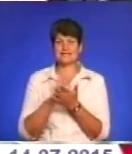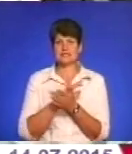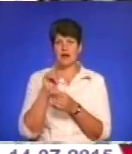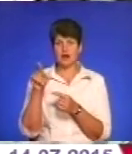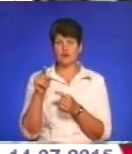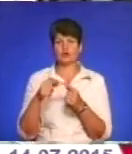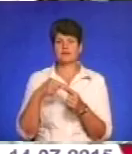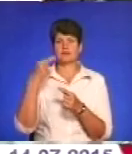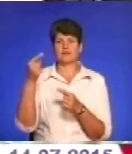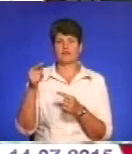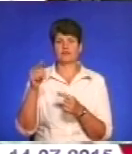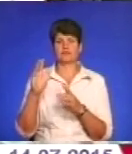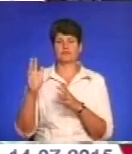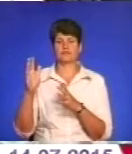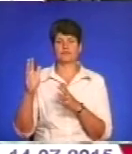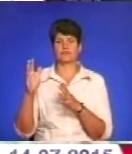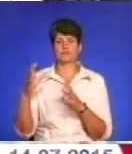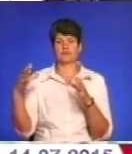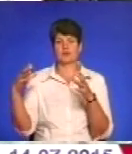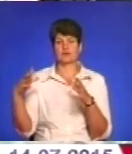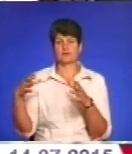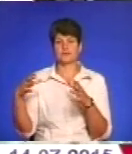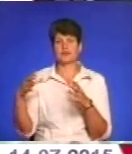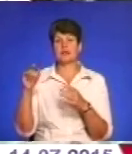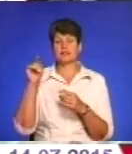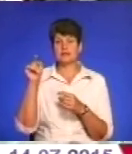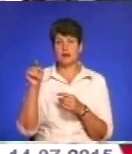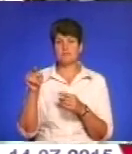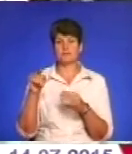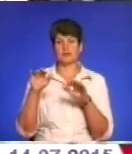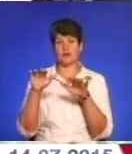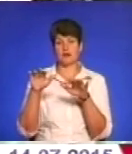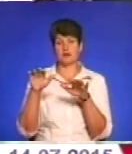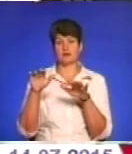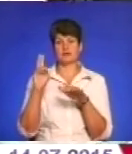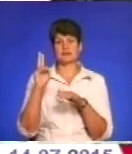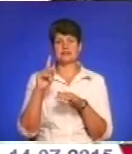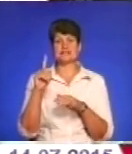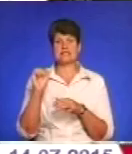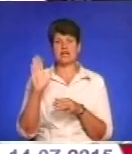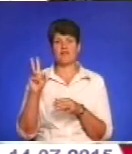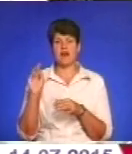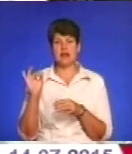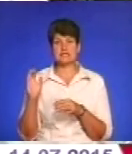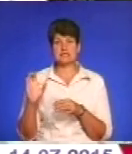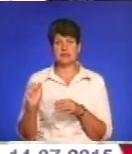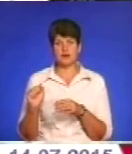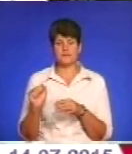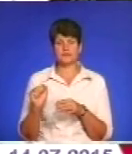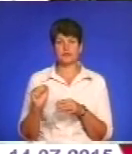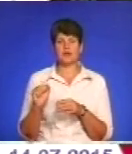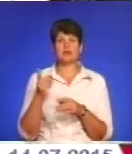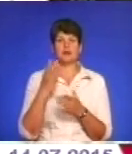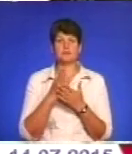йде вже в танк. В танку заквашується цей йогурт, і